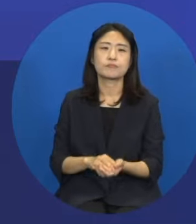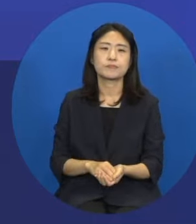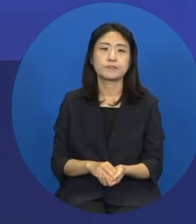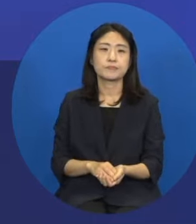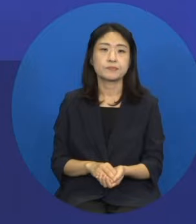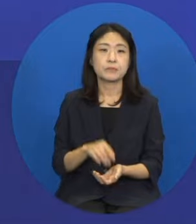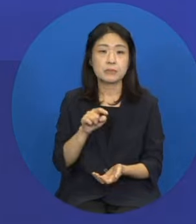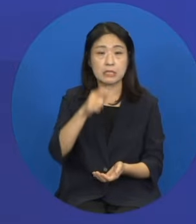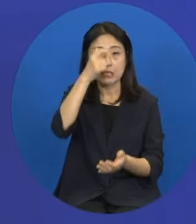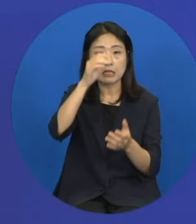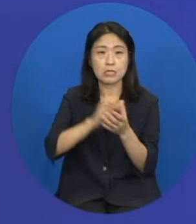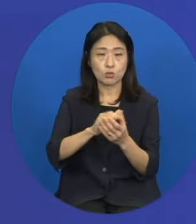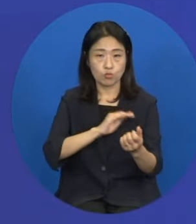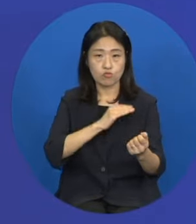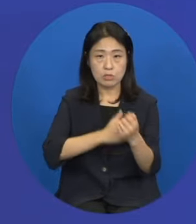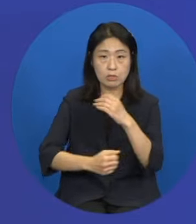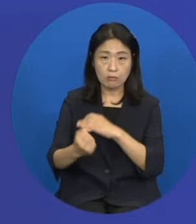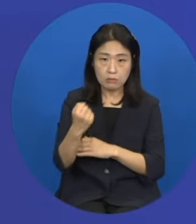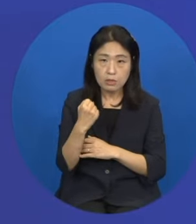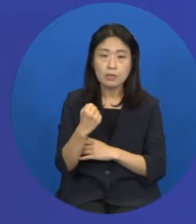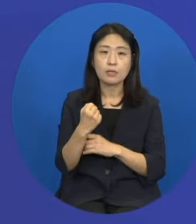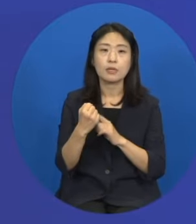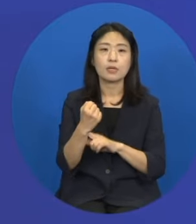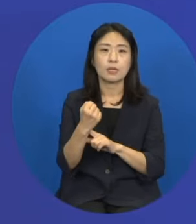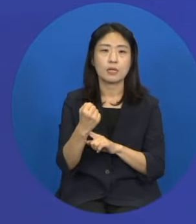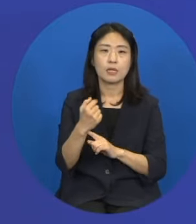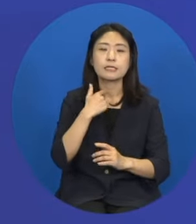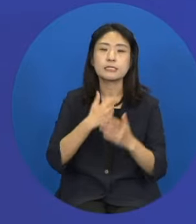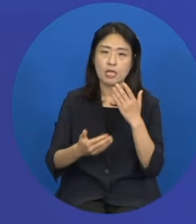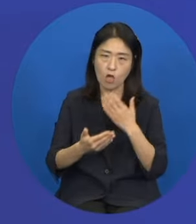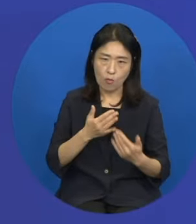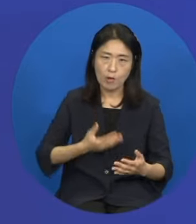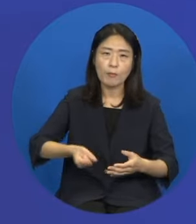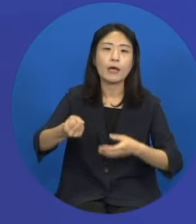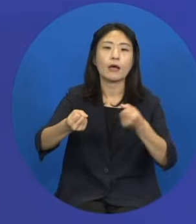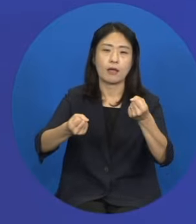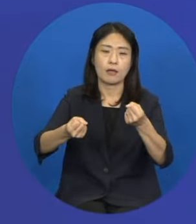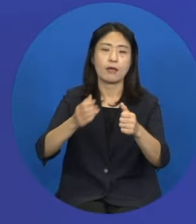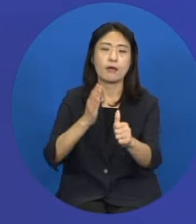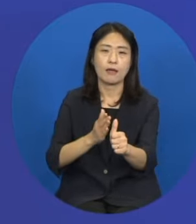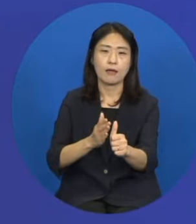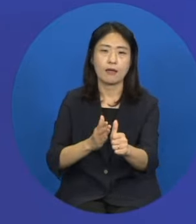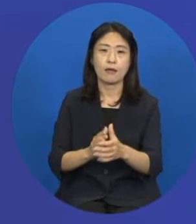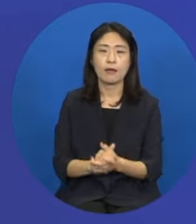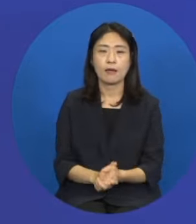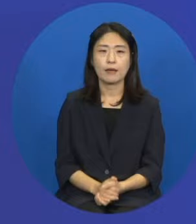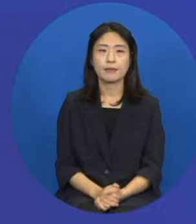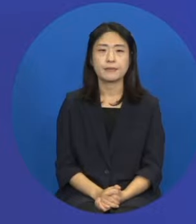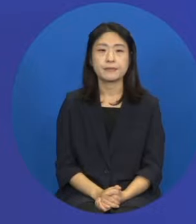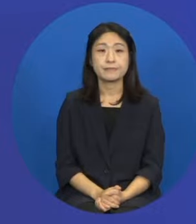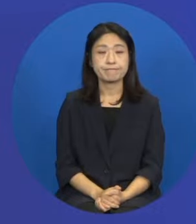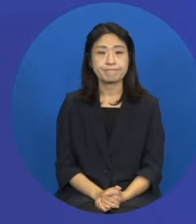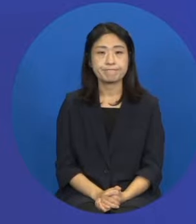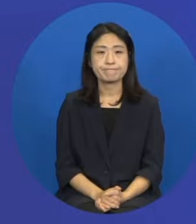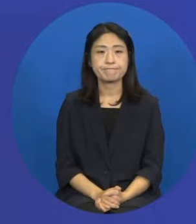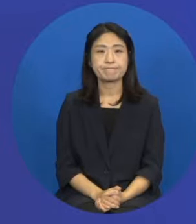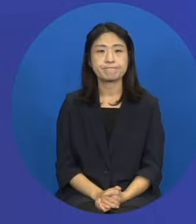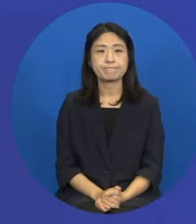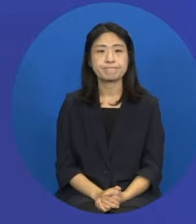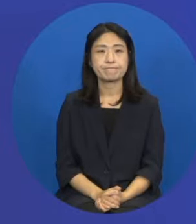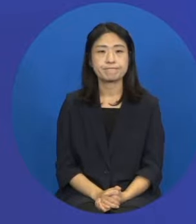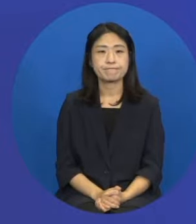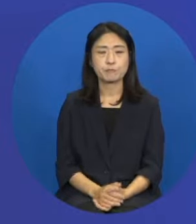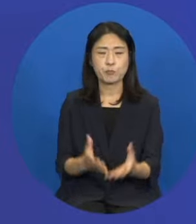이런 기도의 능력을 체험하고 누린 여러분 되시길 축복합니다. 자, 그러면